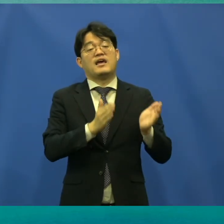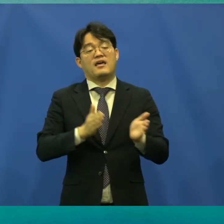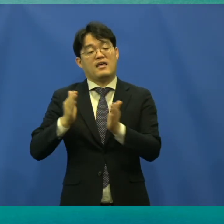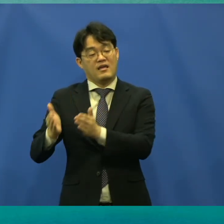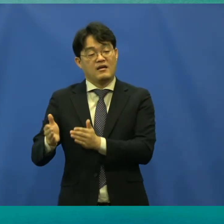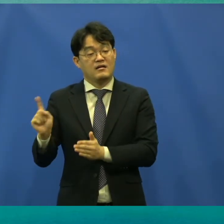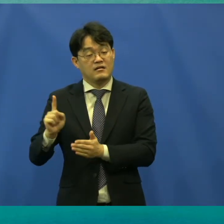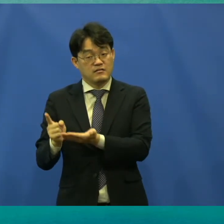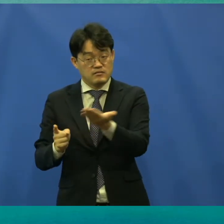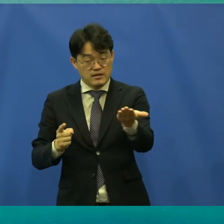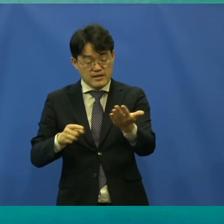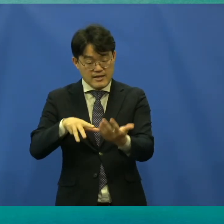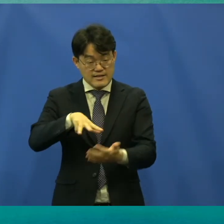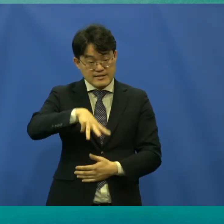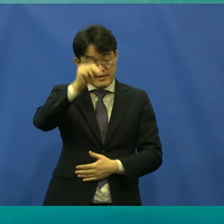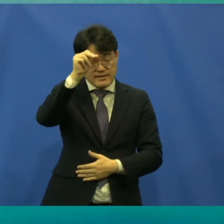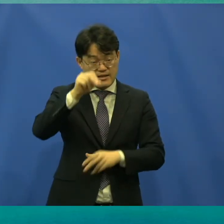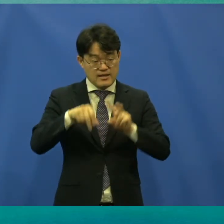창세기